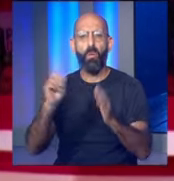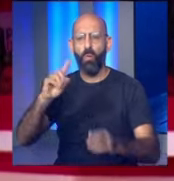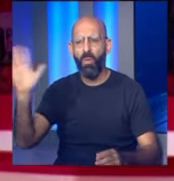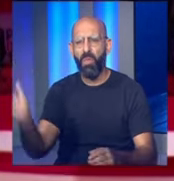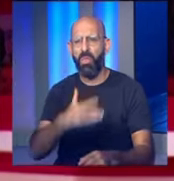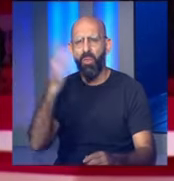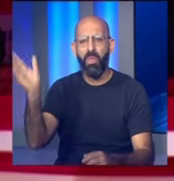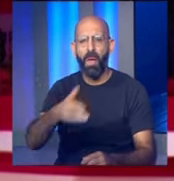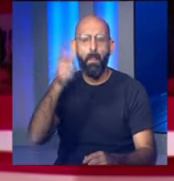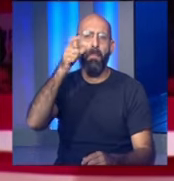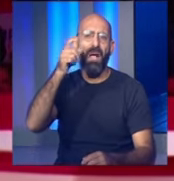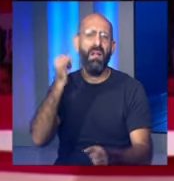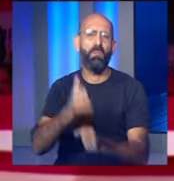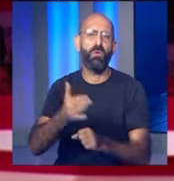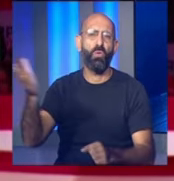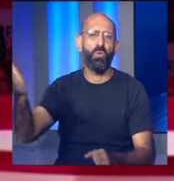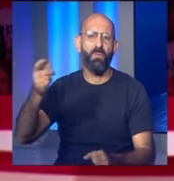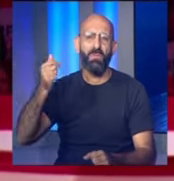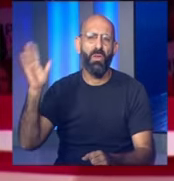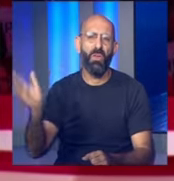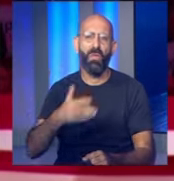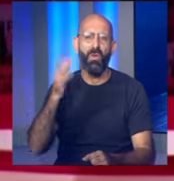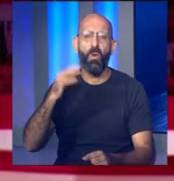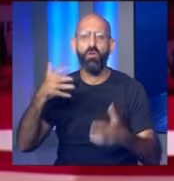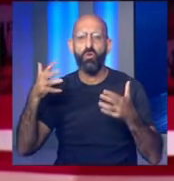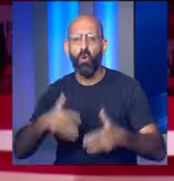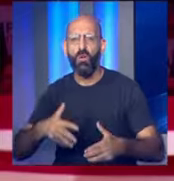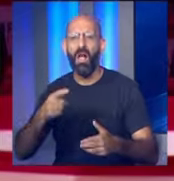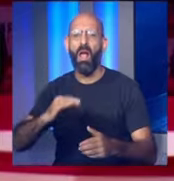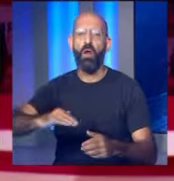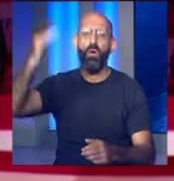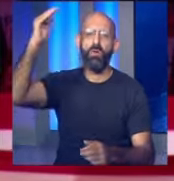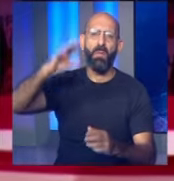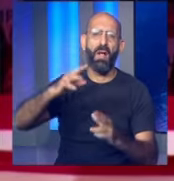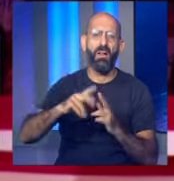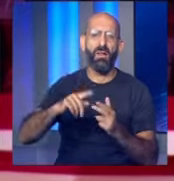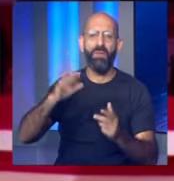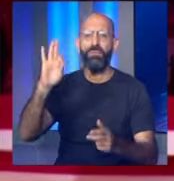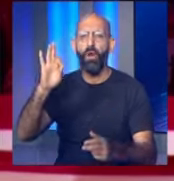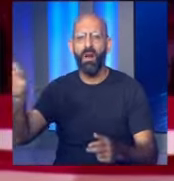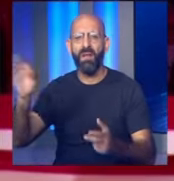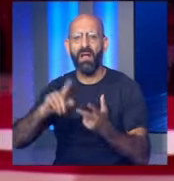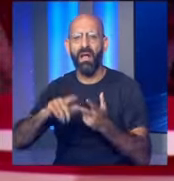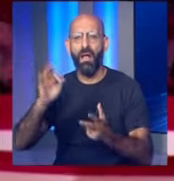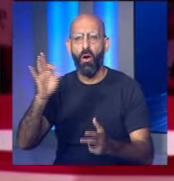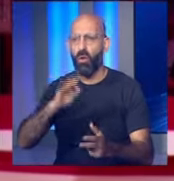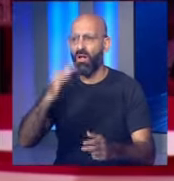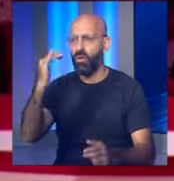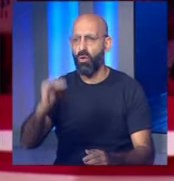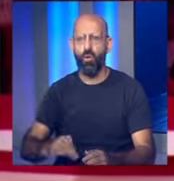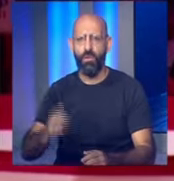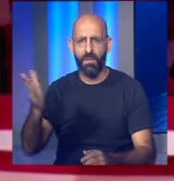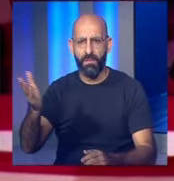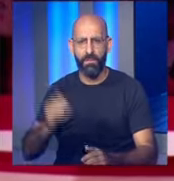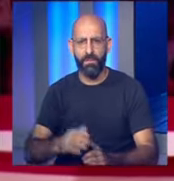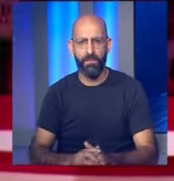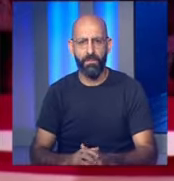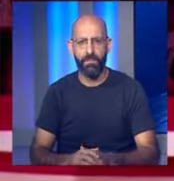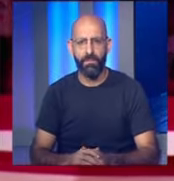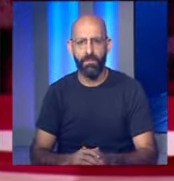not going to take it anymore. Kamala, you're fired. Get out. Get out. You're fired.